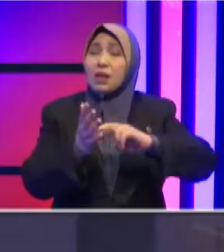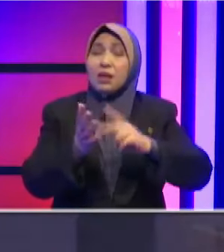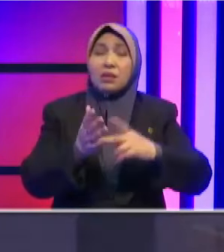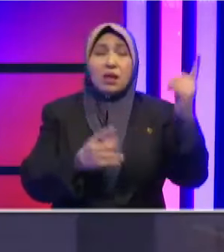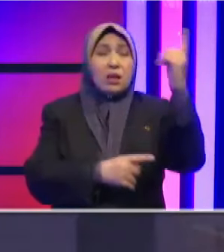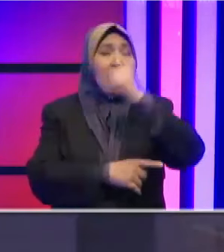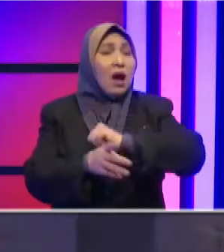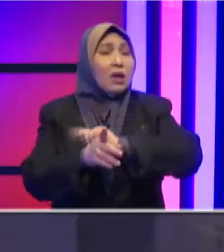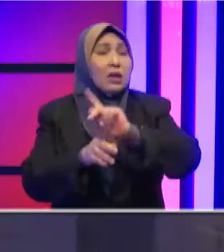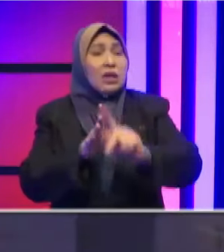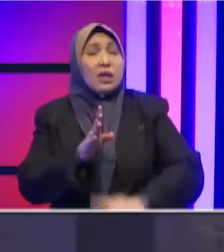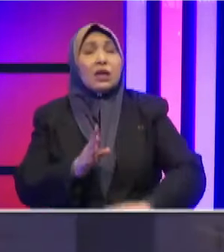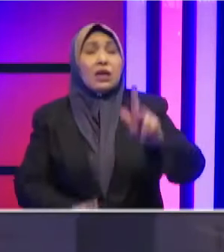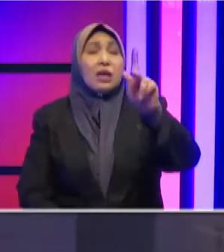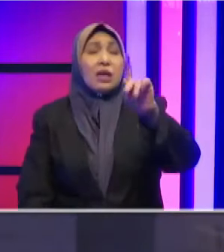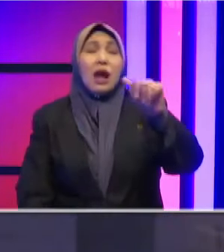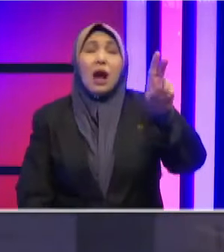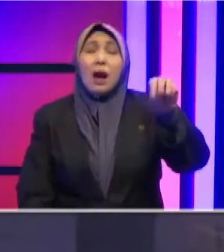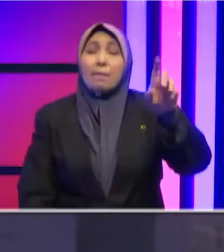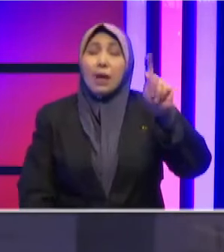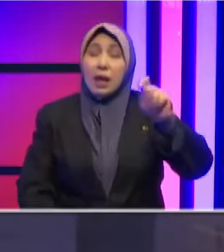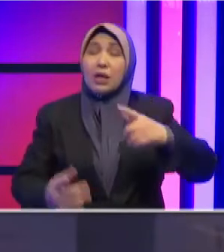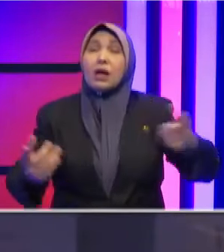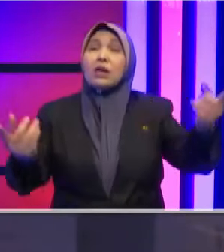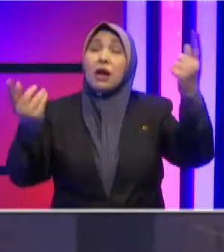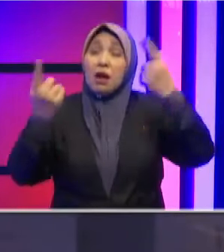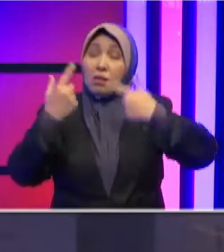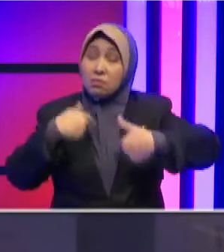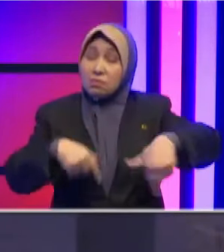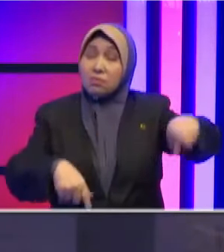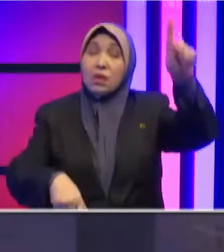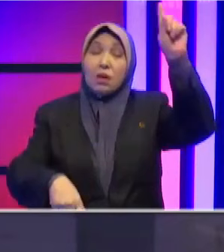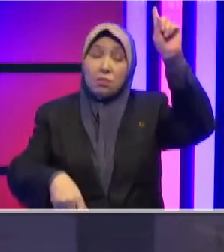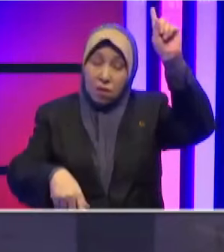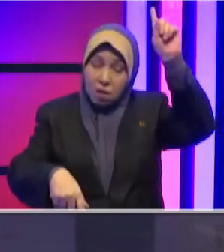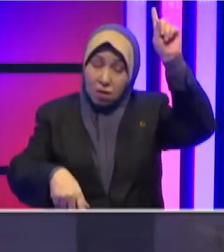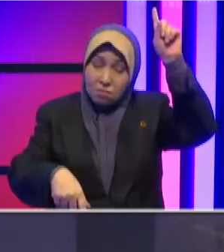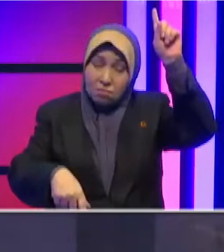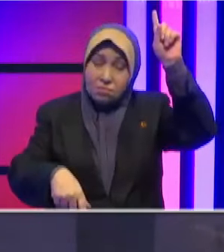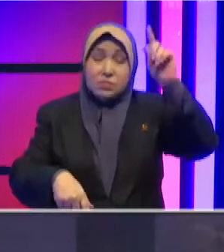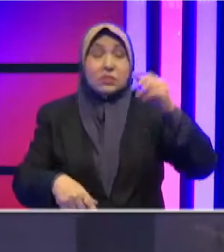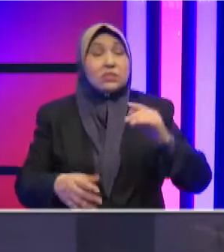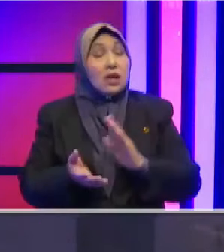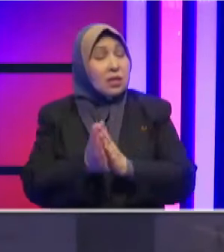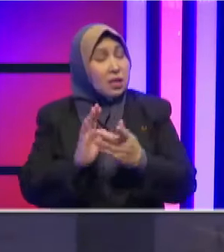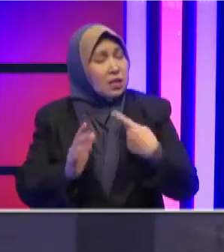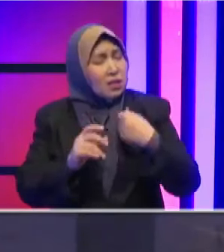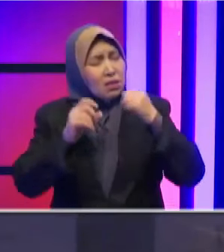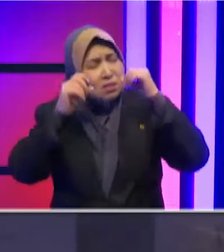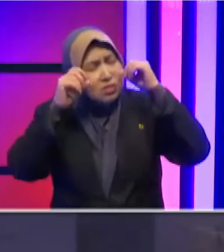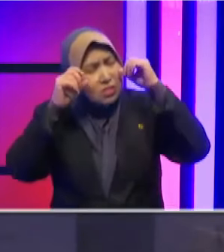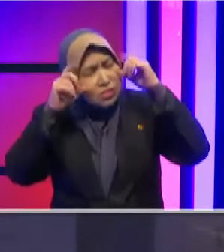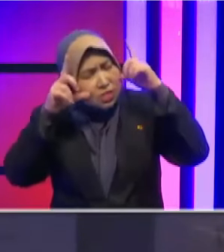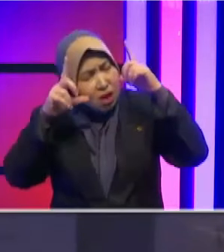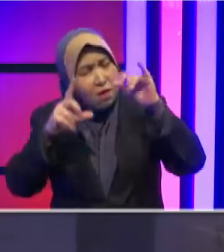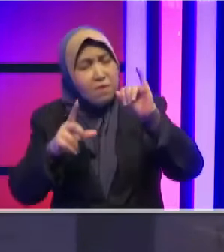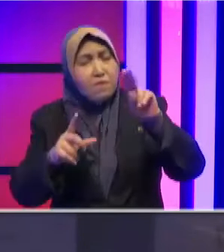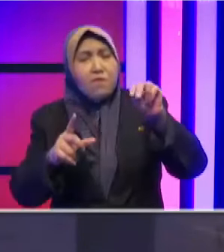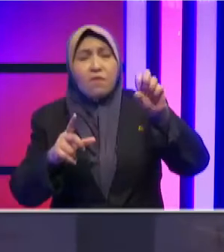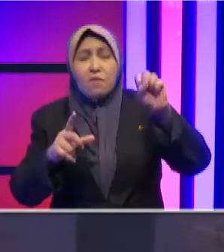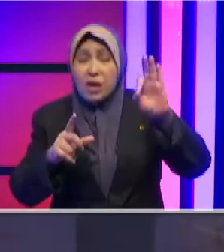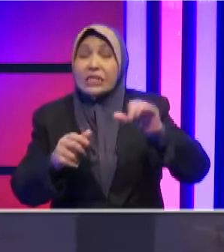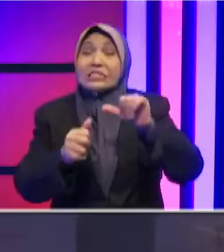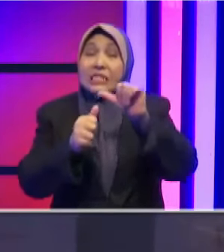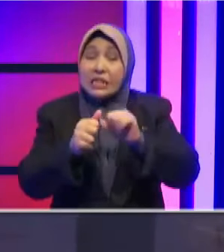yang akan didatangkan oleh Allah subhanahu wa ta'ala agar kita menginsafi setiap